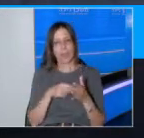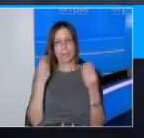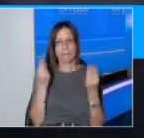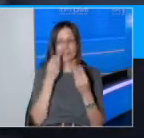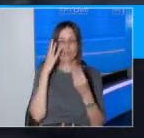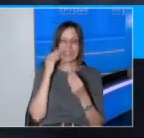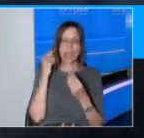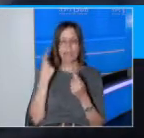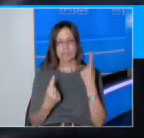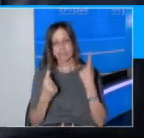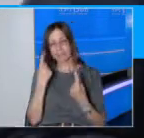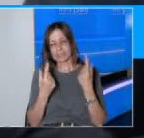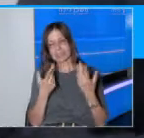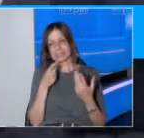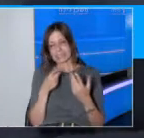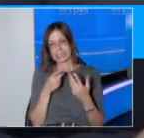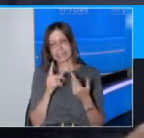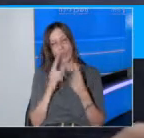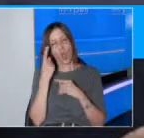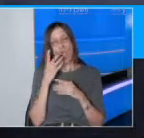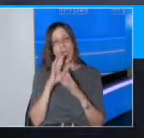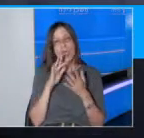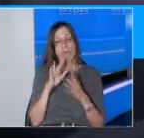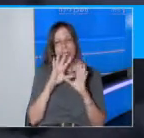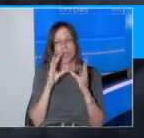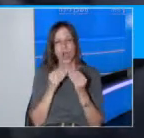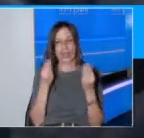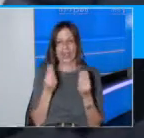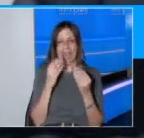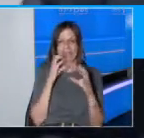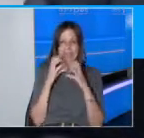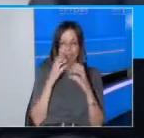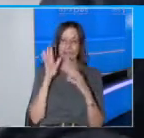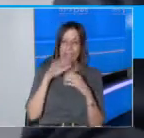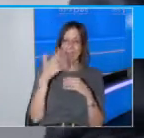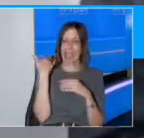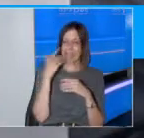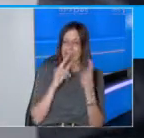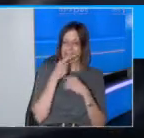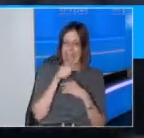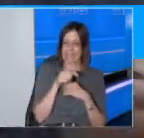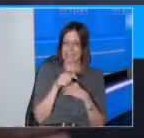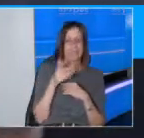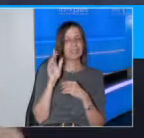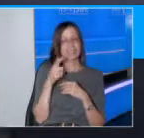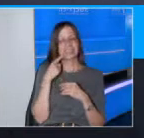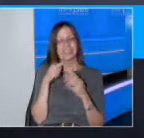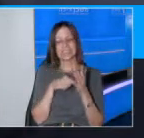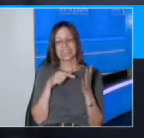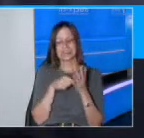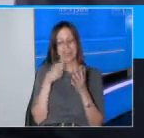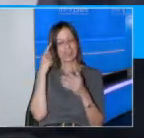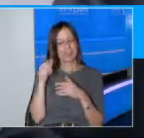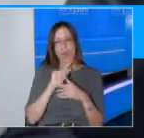נהנה פה ושם, כן? זה קורה בכל כלי תקשורת, וזה גם קרה במקרה הזה. זאת הסיבה שגם לשיטתם, הם